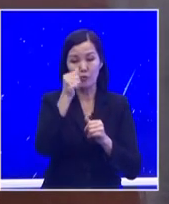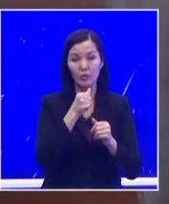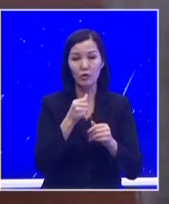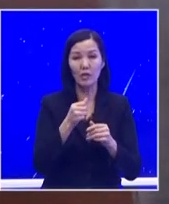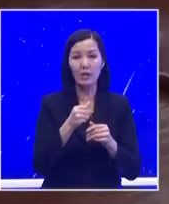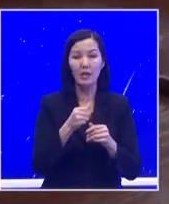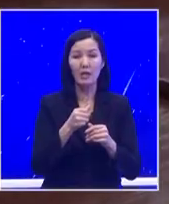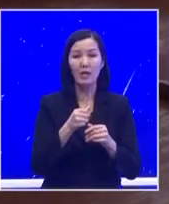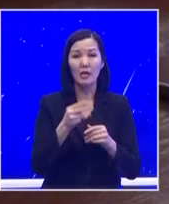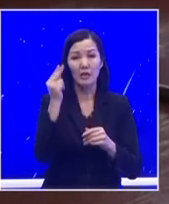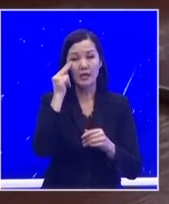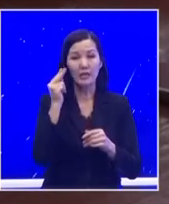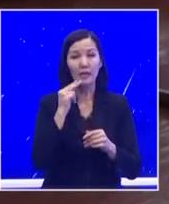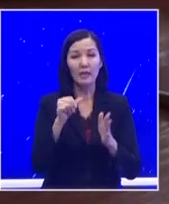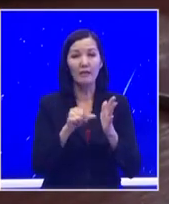өңірге арғы беттен